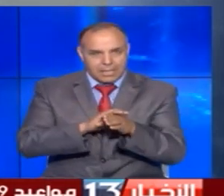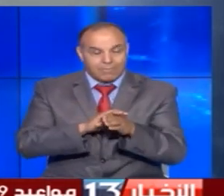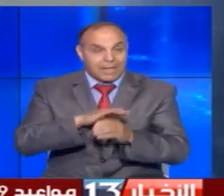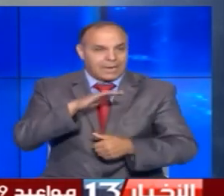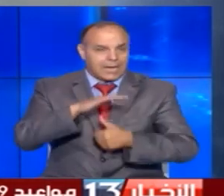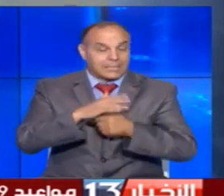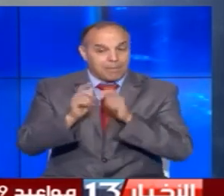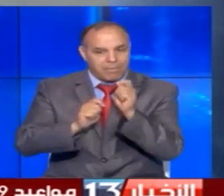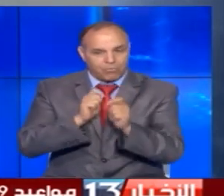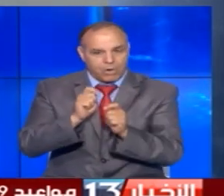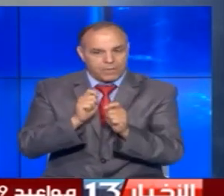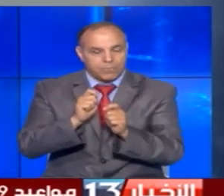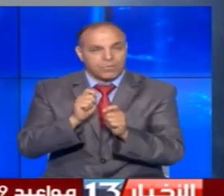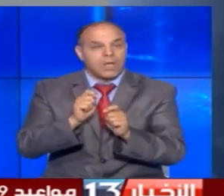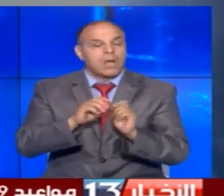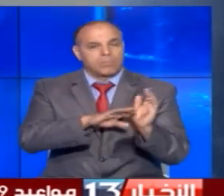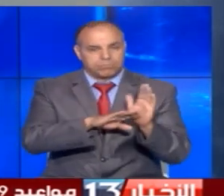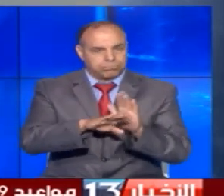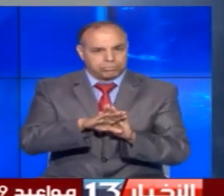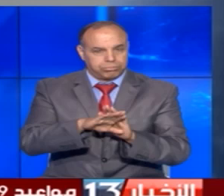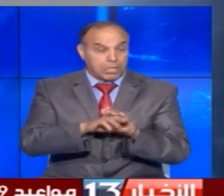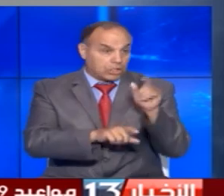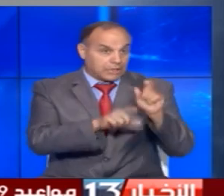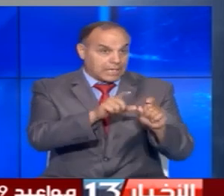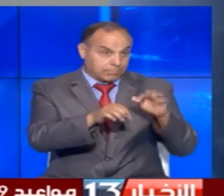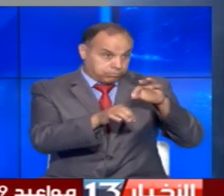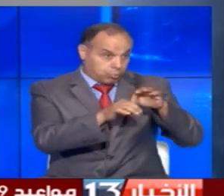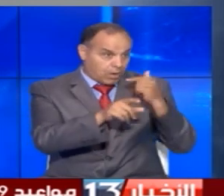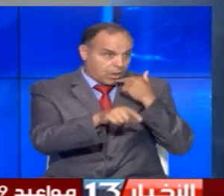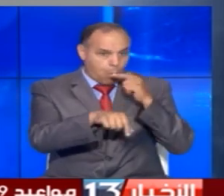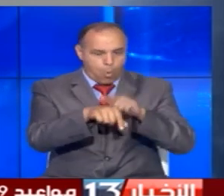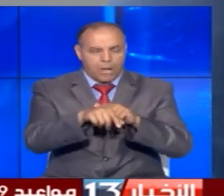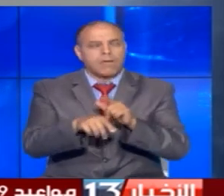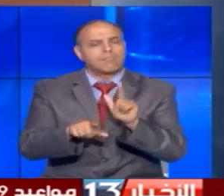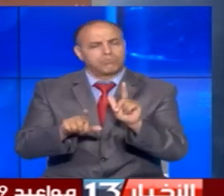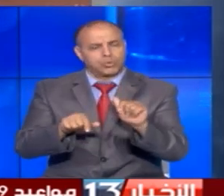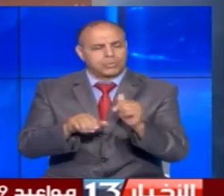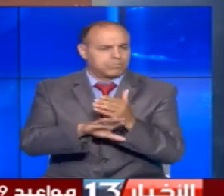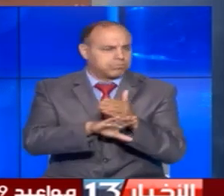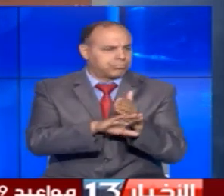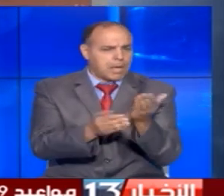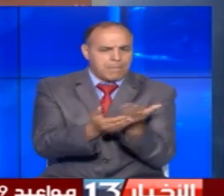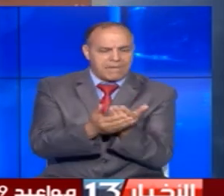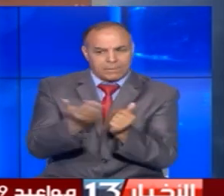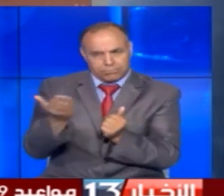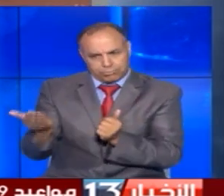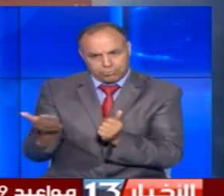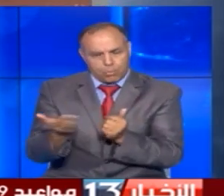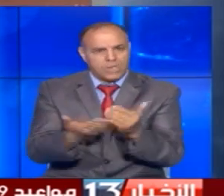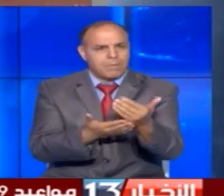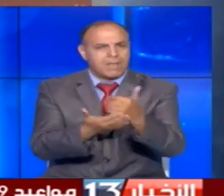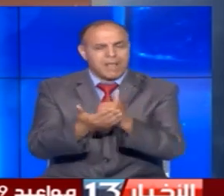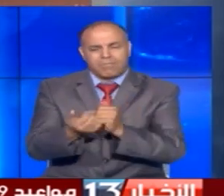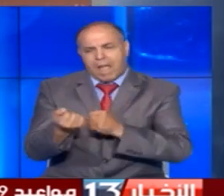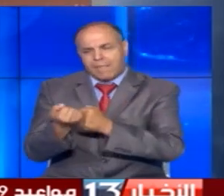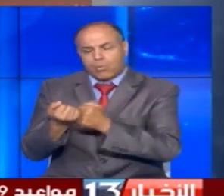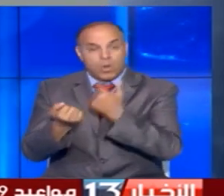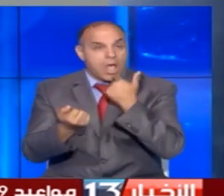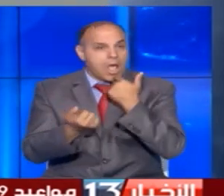المؤقته ستضمن للمترشحين الوقت الكافي لاستكمال ملفاتهم وجمع التزكيه